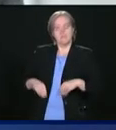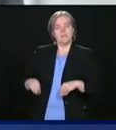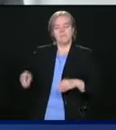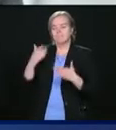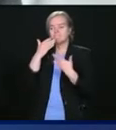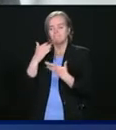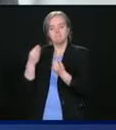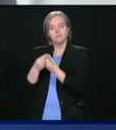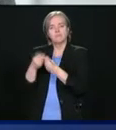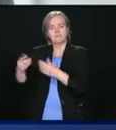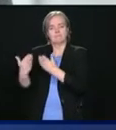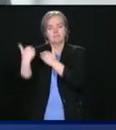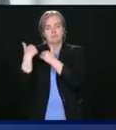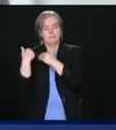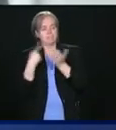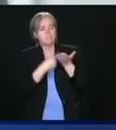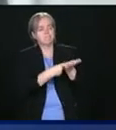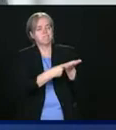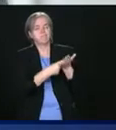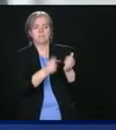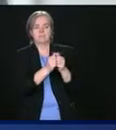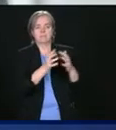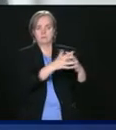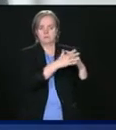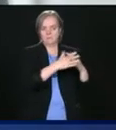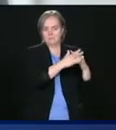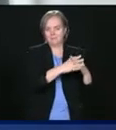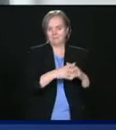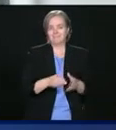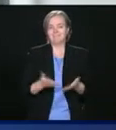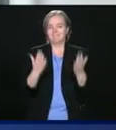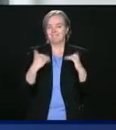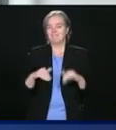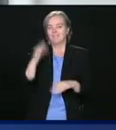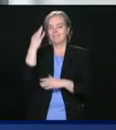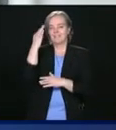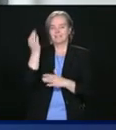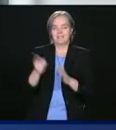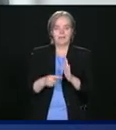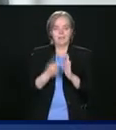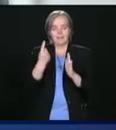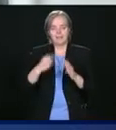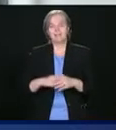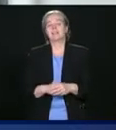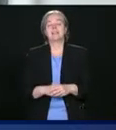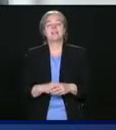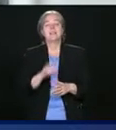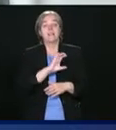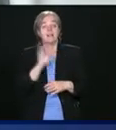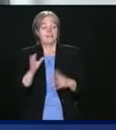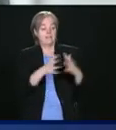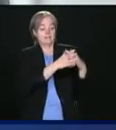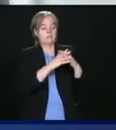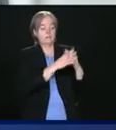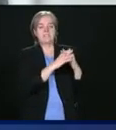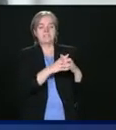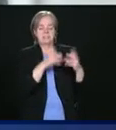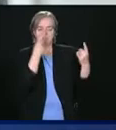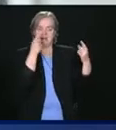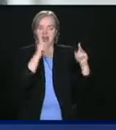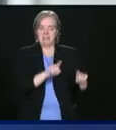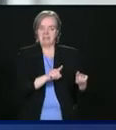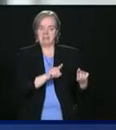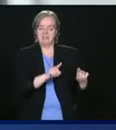J'aimerais remercier le ministre Bilder pour ses discussions avec les États-Unis. Se sont entendus pour prolonger d'encore 30 jours les